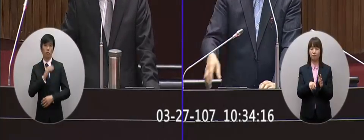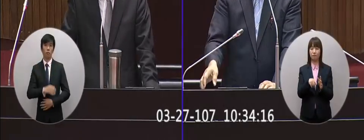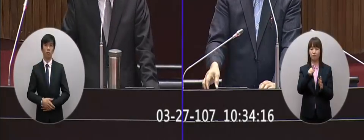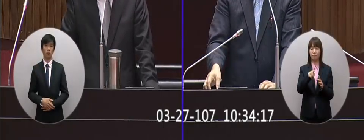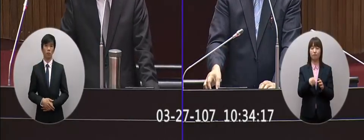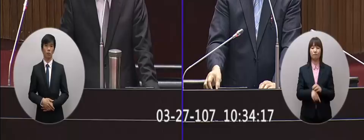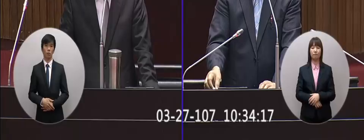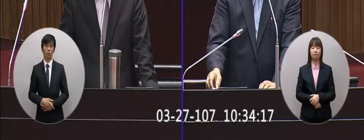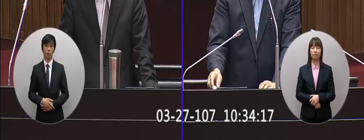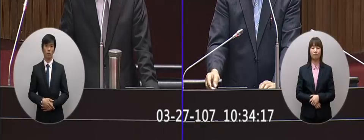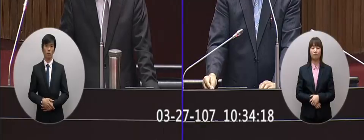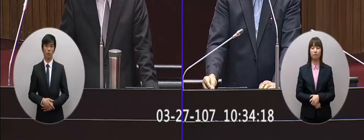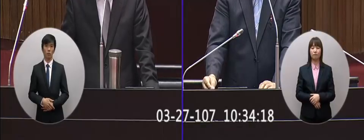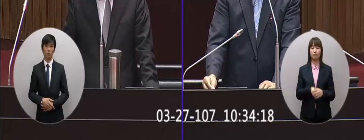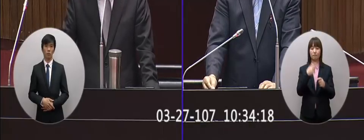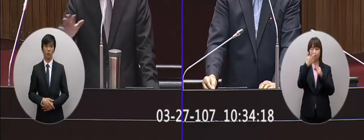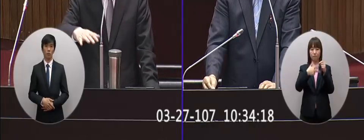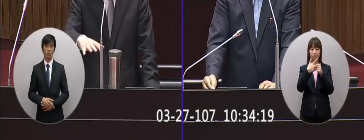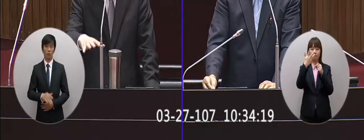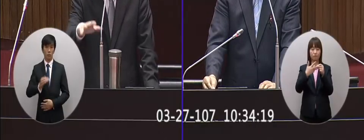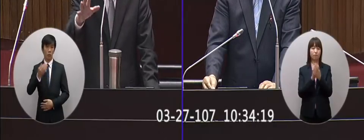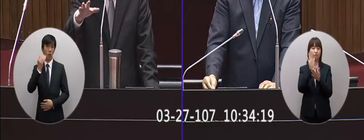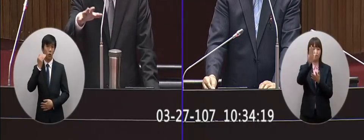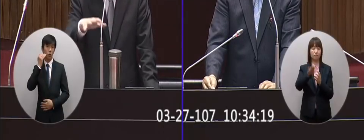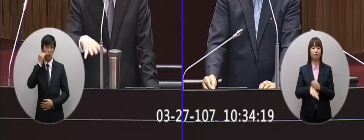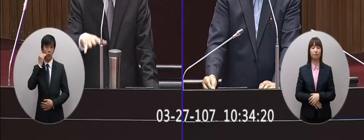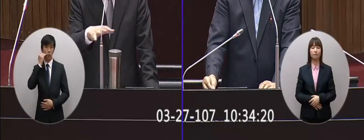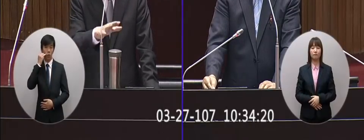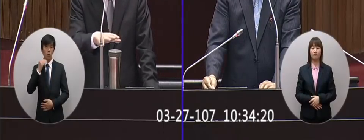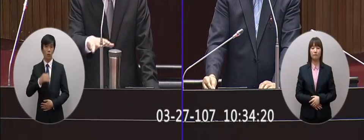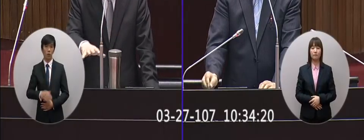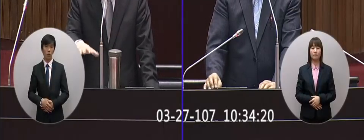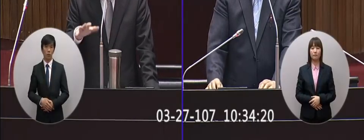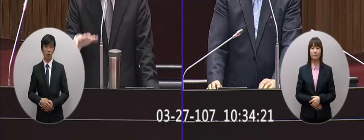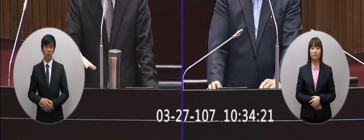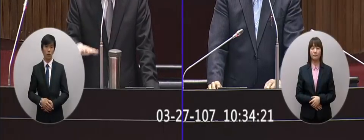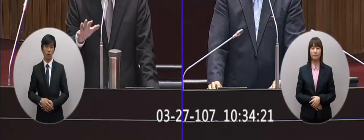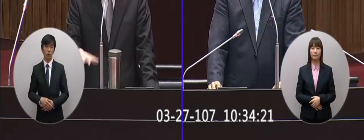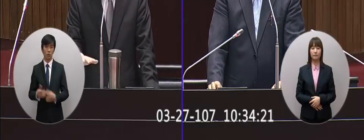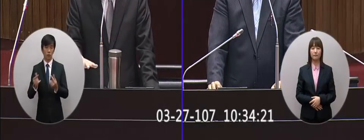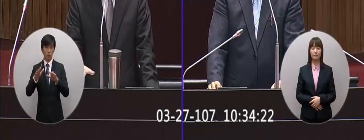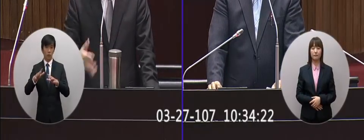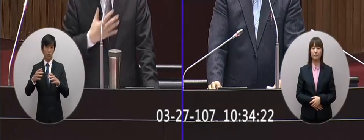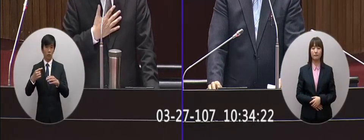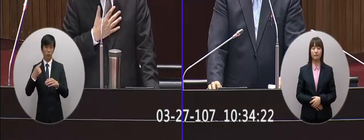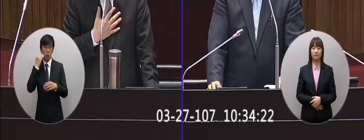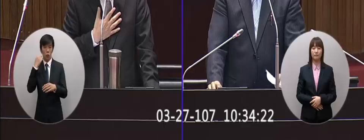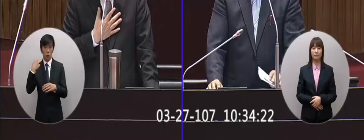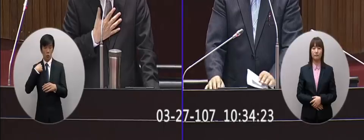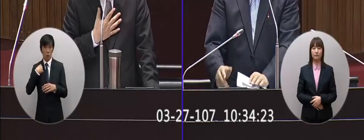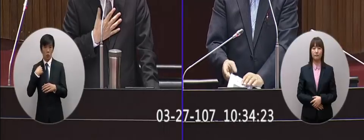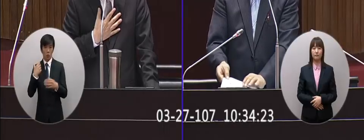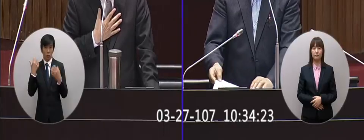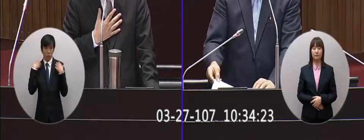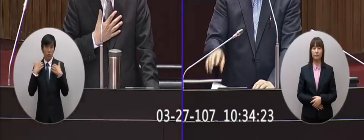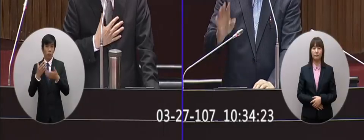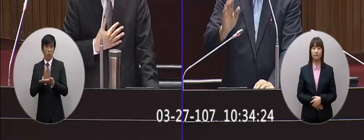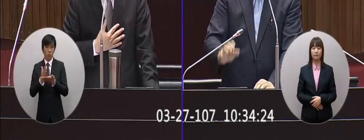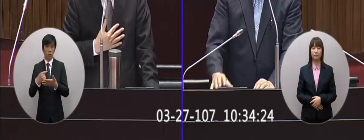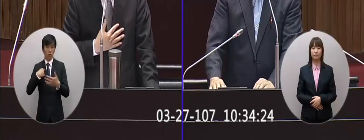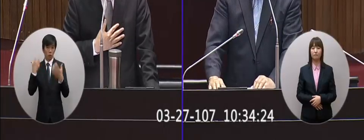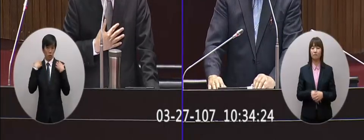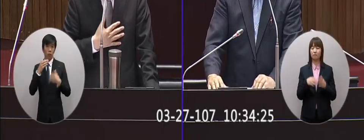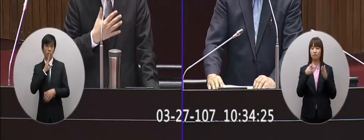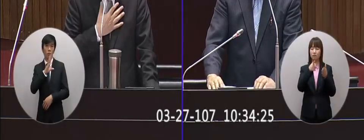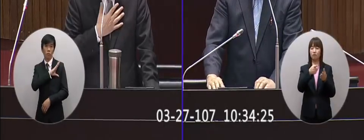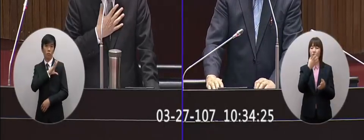已经是7、8年以后的事、 啊。但是如果是可归责于现在我所做的决定，那当然是我负责啊。 那对你